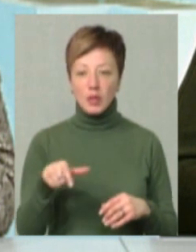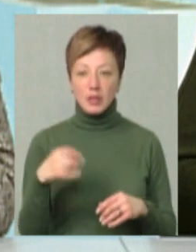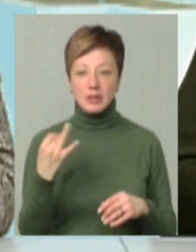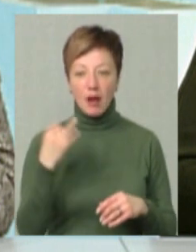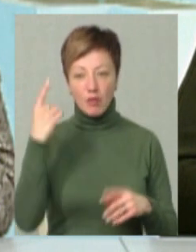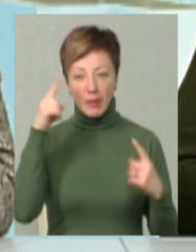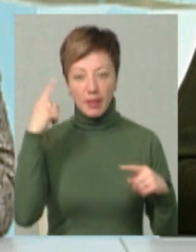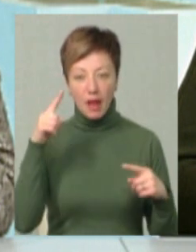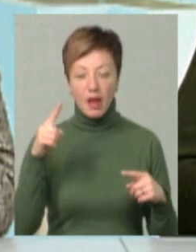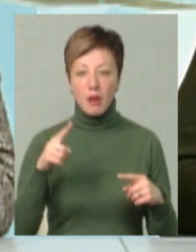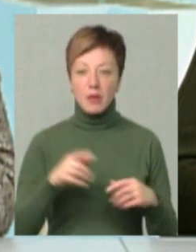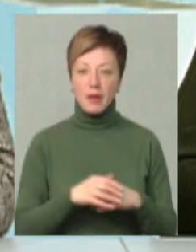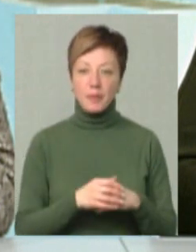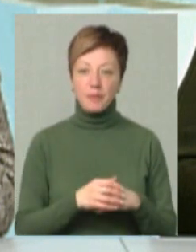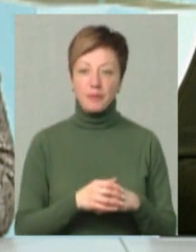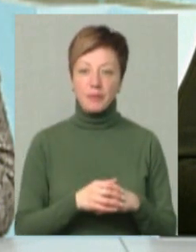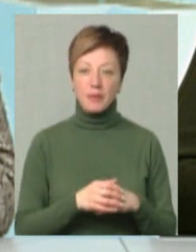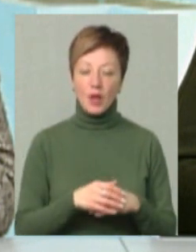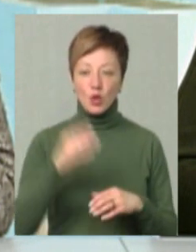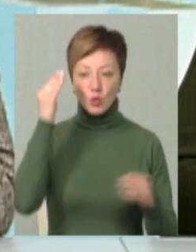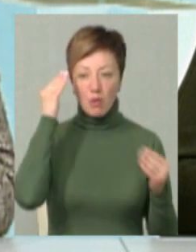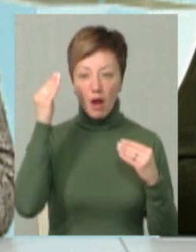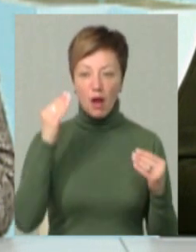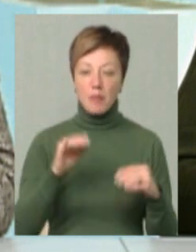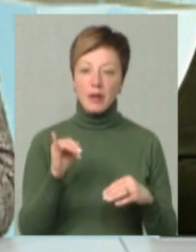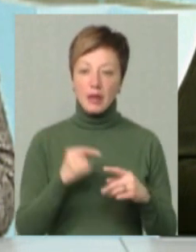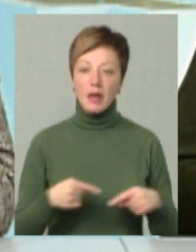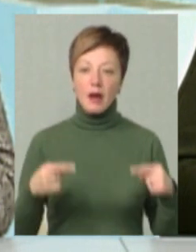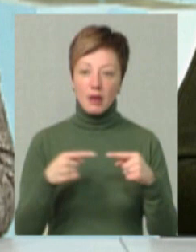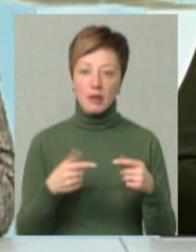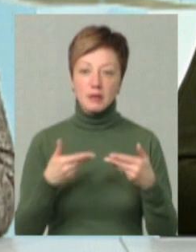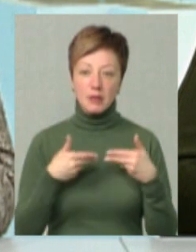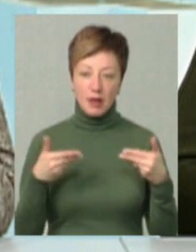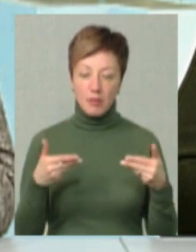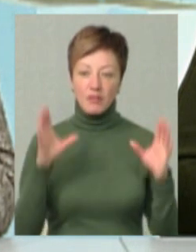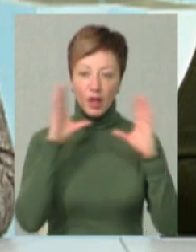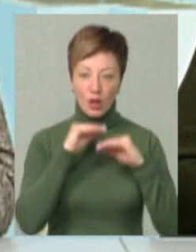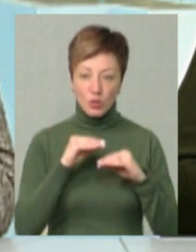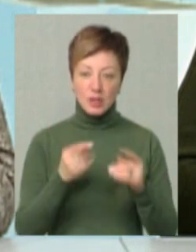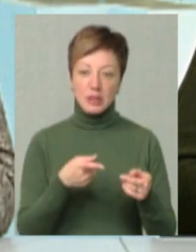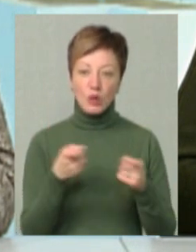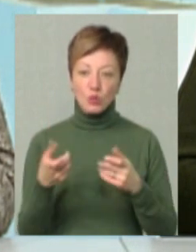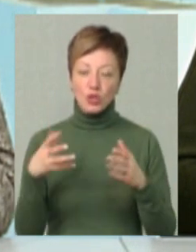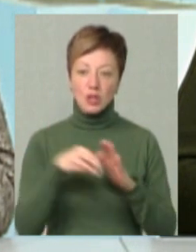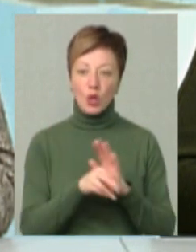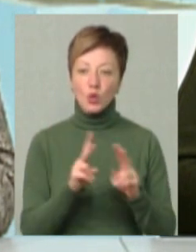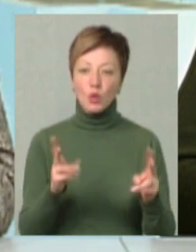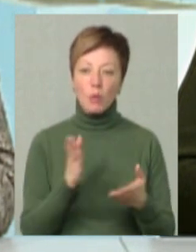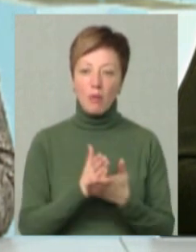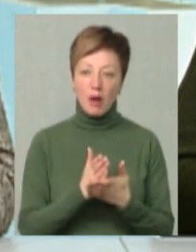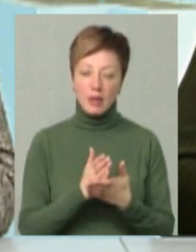цікавими ідеями, з креативними думками. І якраз нам вдалося залучити тих, хто